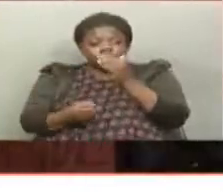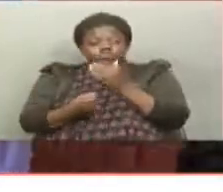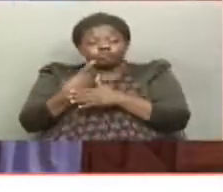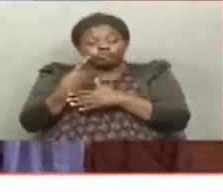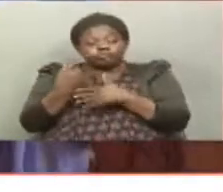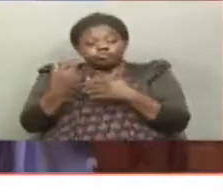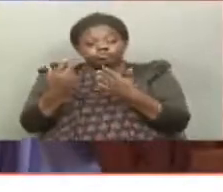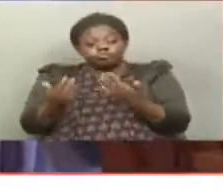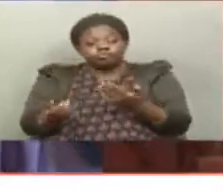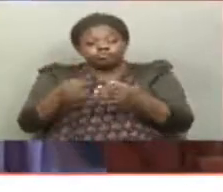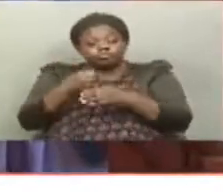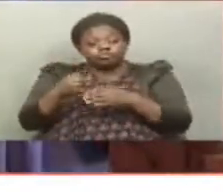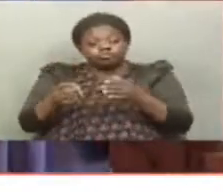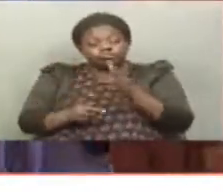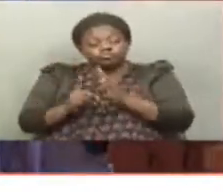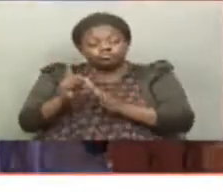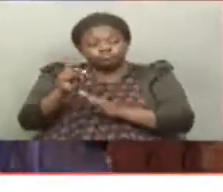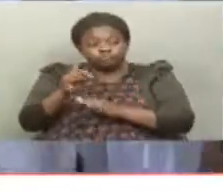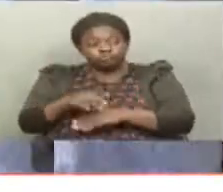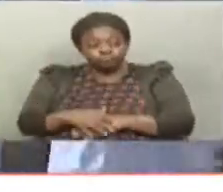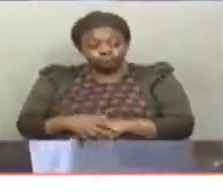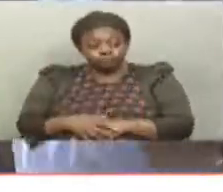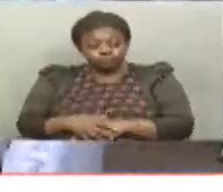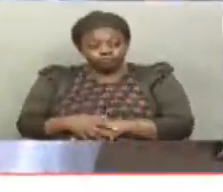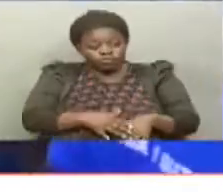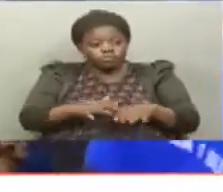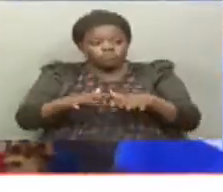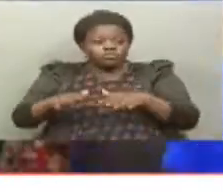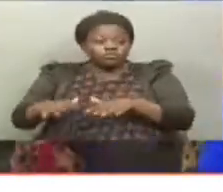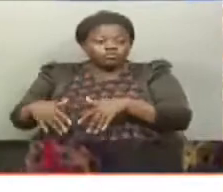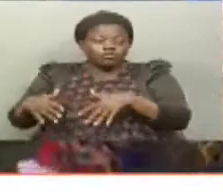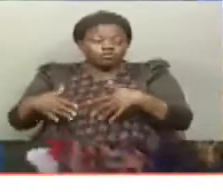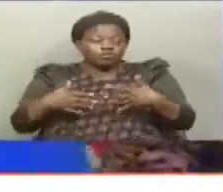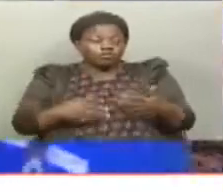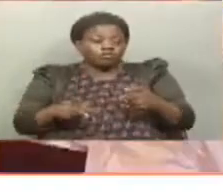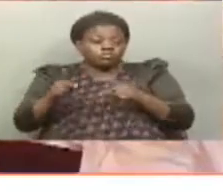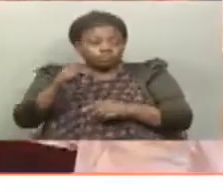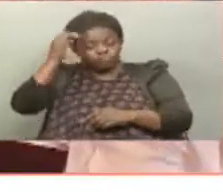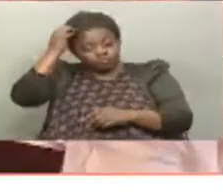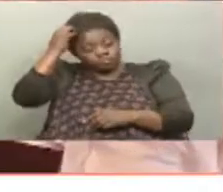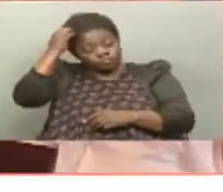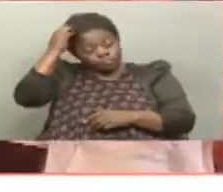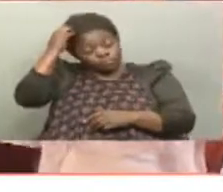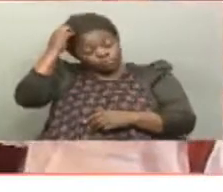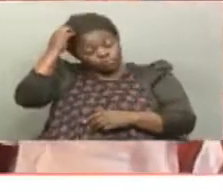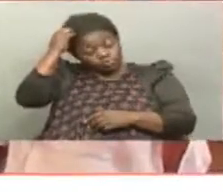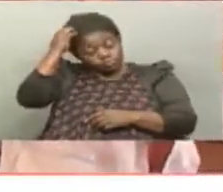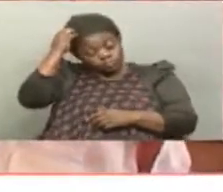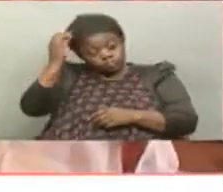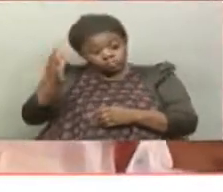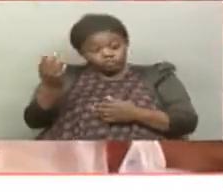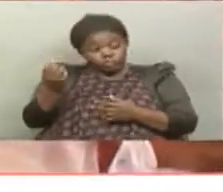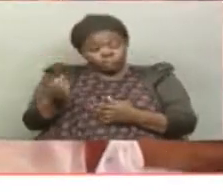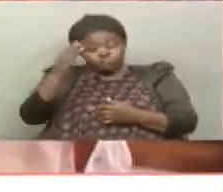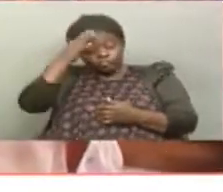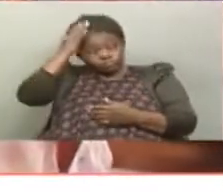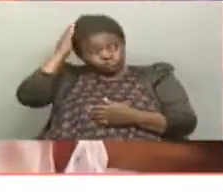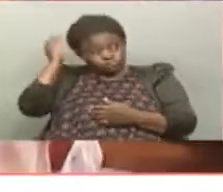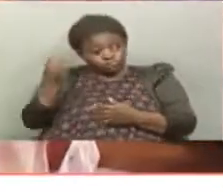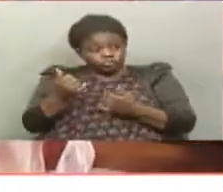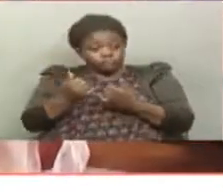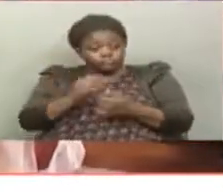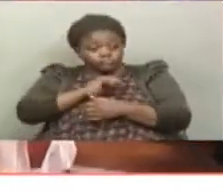kubalemesa okwenyigira mukula kulana kagwag abantu Bwa bachala abafumba abakristayo busaba dinko